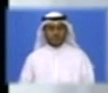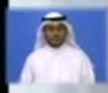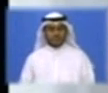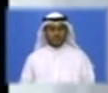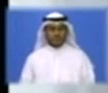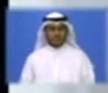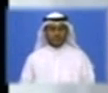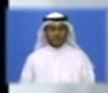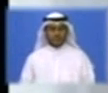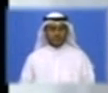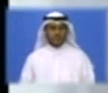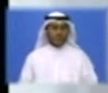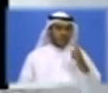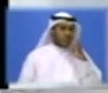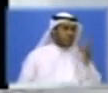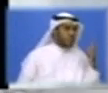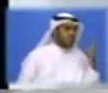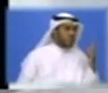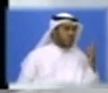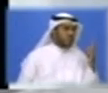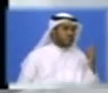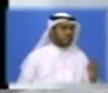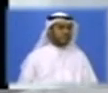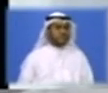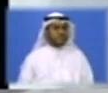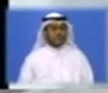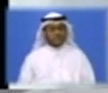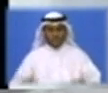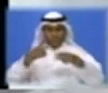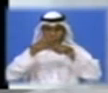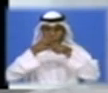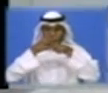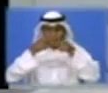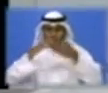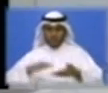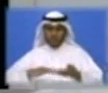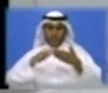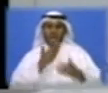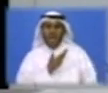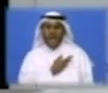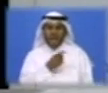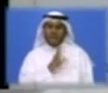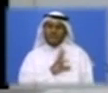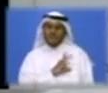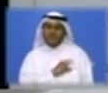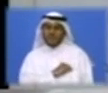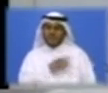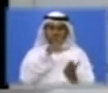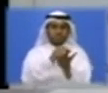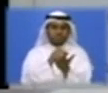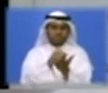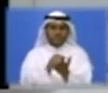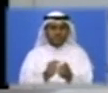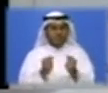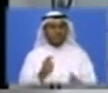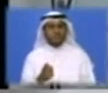والفقراء في كل المناسبات تحل الكويت لتتفقد ابناء فلسطين المحتله فمن جديد امتدت ايادي